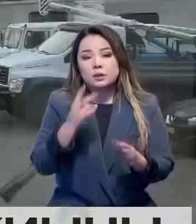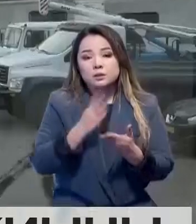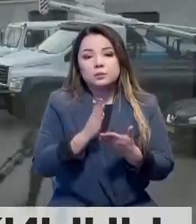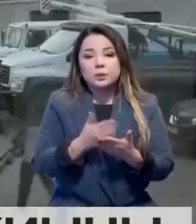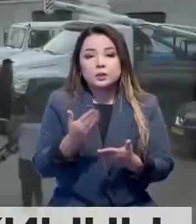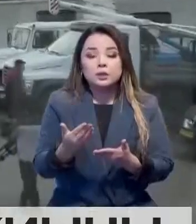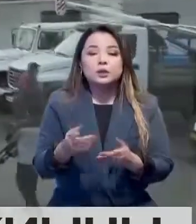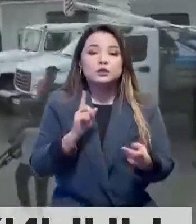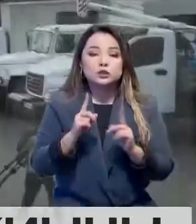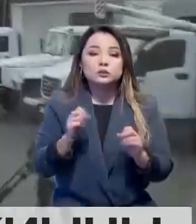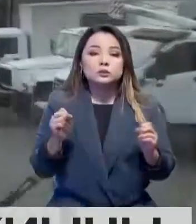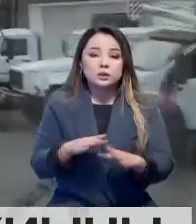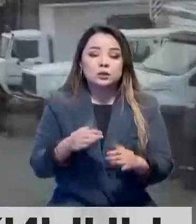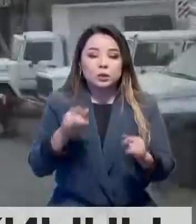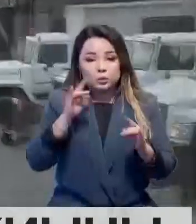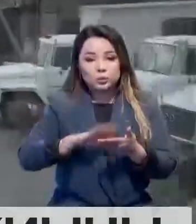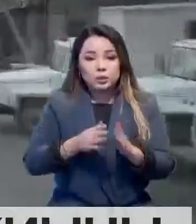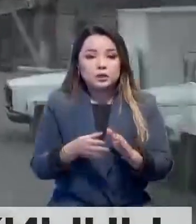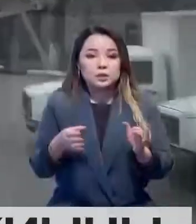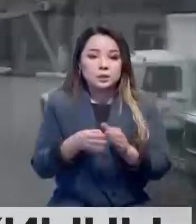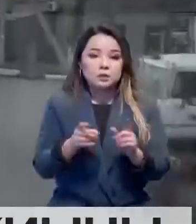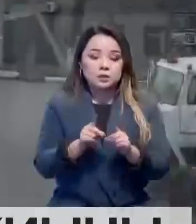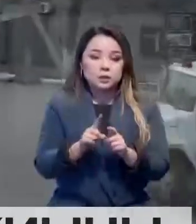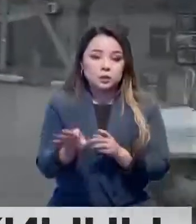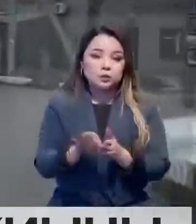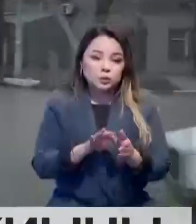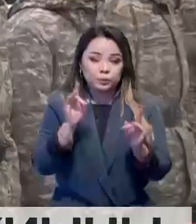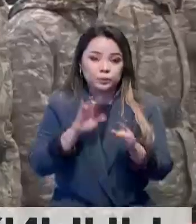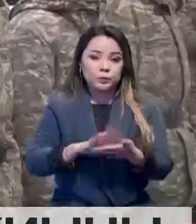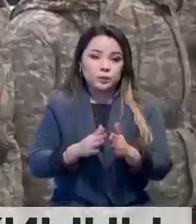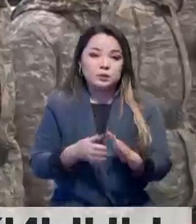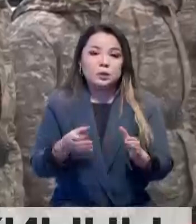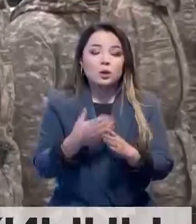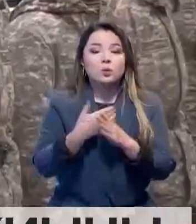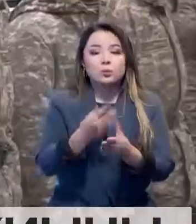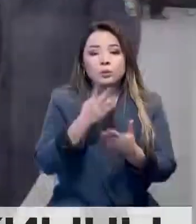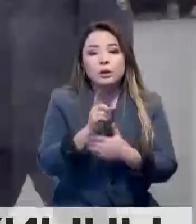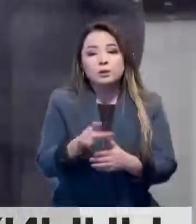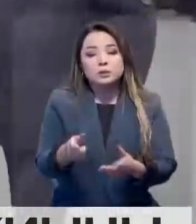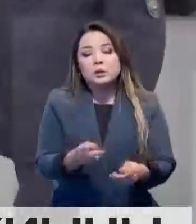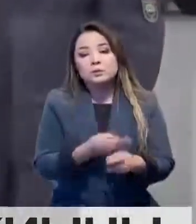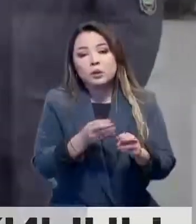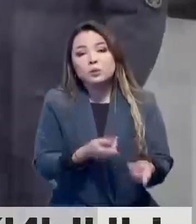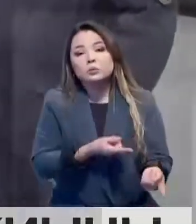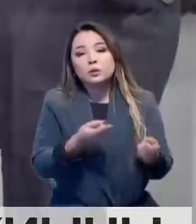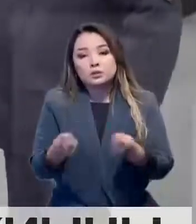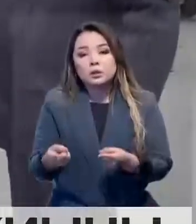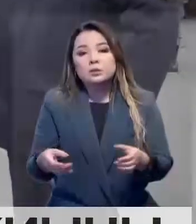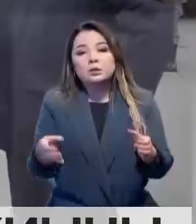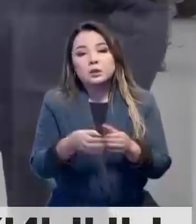табылады. Жиында төтенше жағдай, оқыс оқиға кезінде шұғыл көмек көрсететін, адамдарды эвакуациялайтын жасақтар сапқа